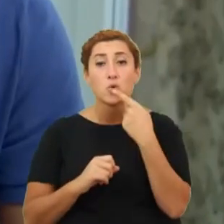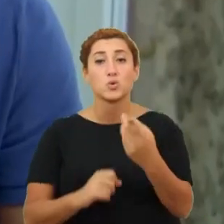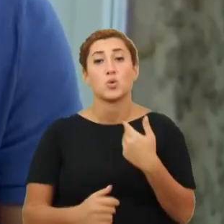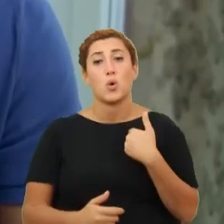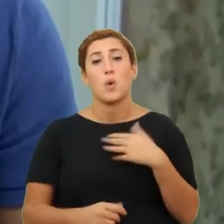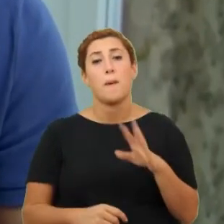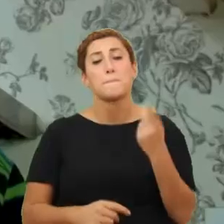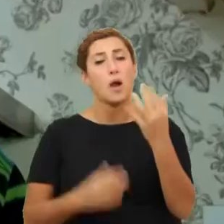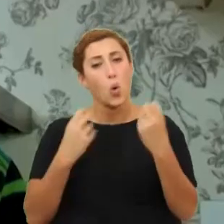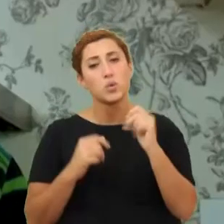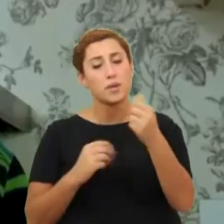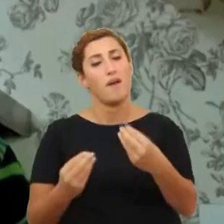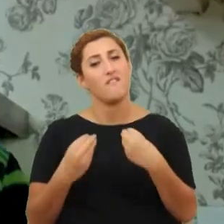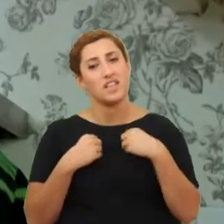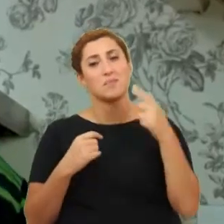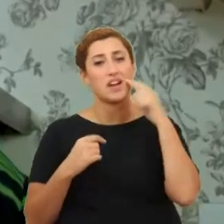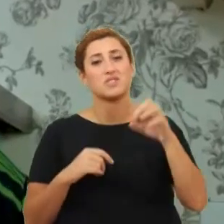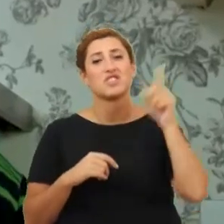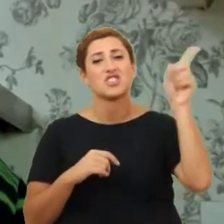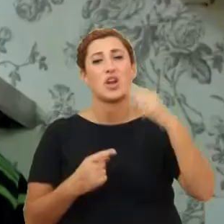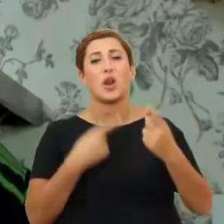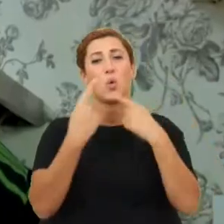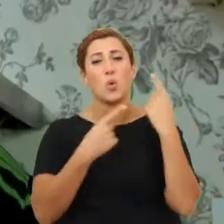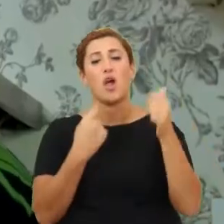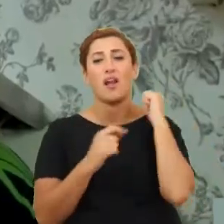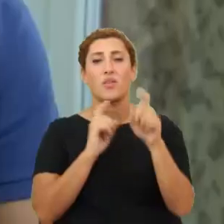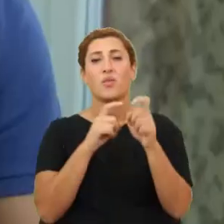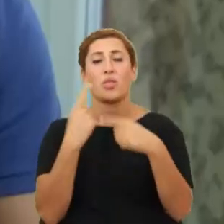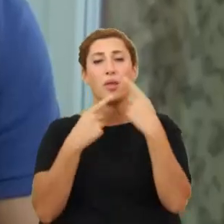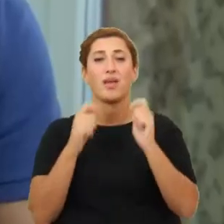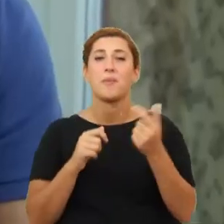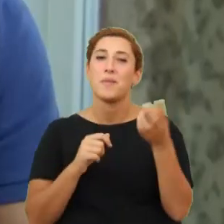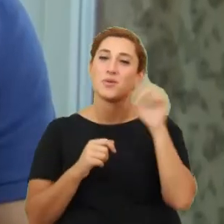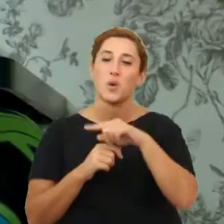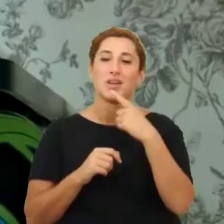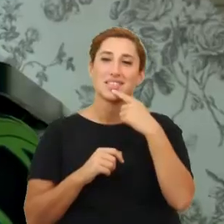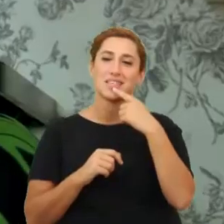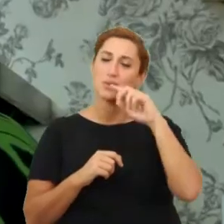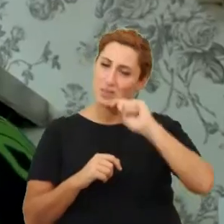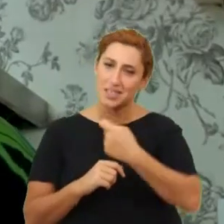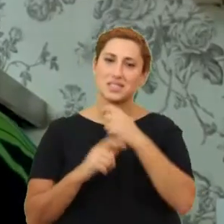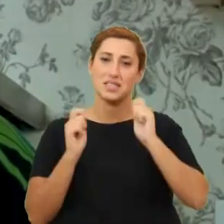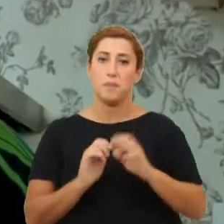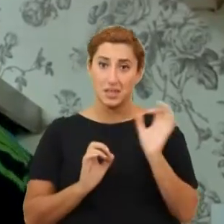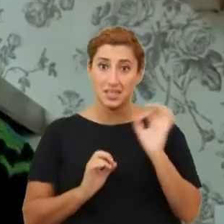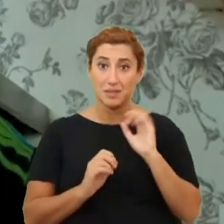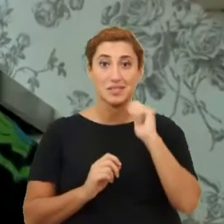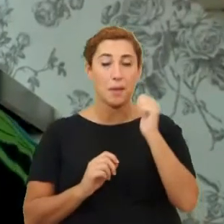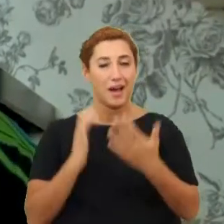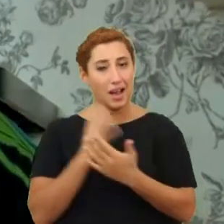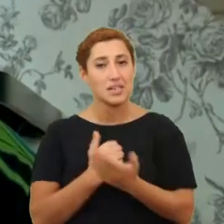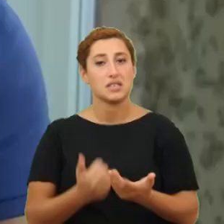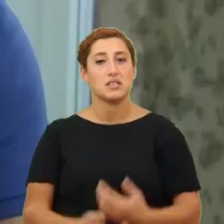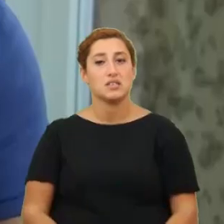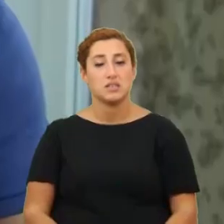ben. Hem paran olduğunda verirsin. Bak şimdi içeridekiler bıdır bıdır arkandan konuşuyorlar. Hem biraz onların çenesini susturursun değil mi ya? Zaman